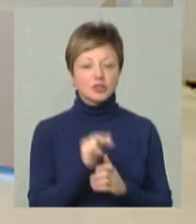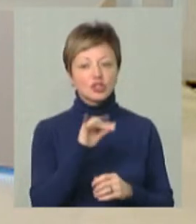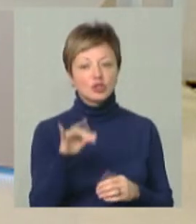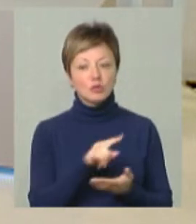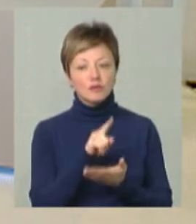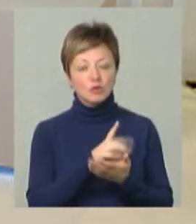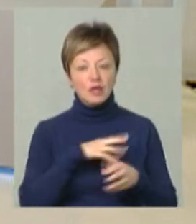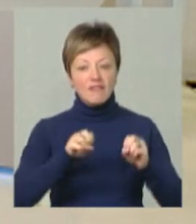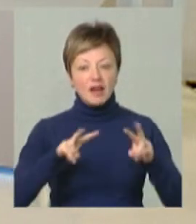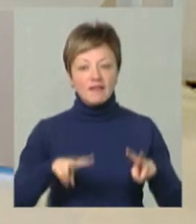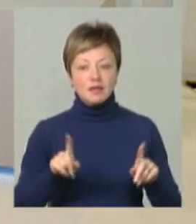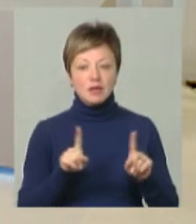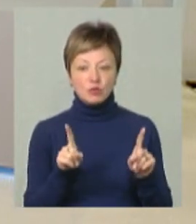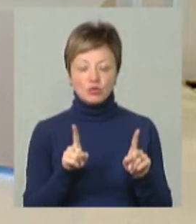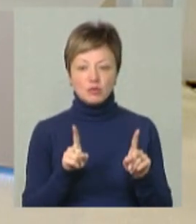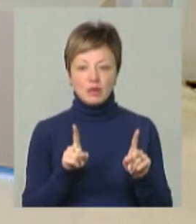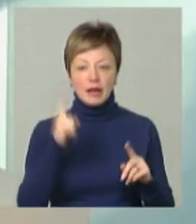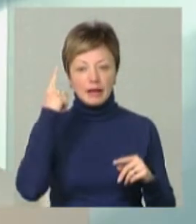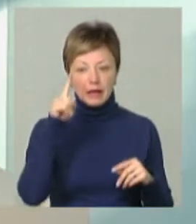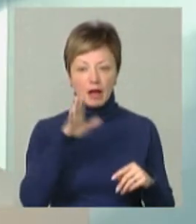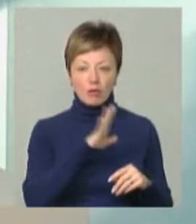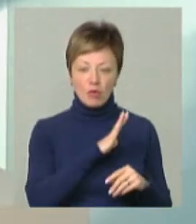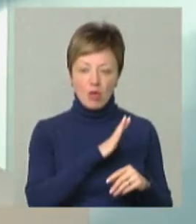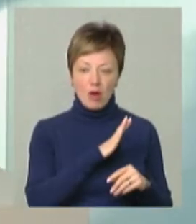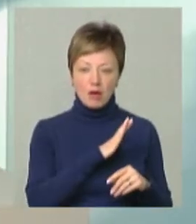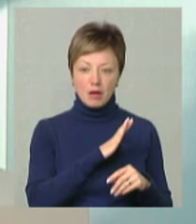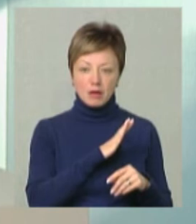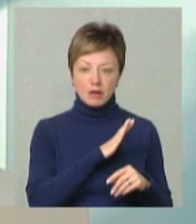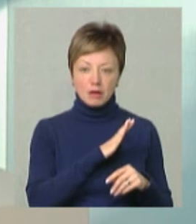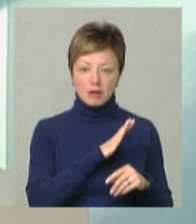обов'язково бути фахівцем, щоб ідея була